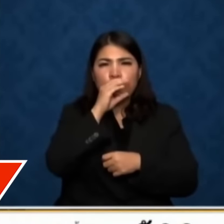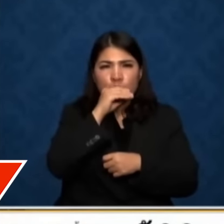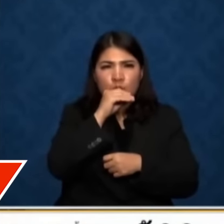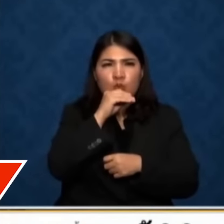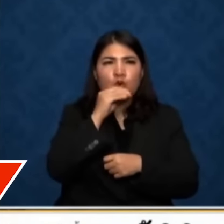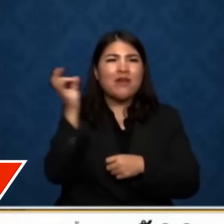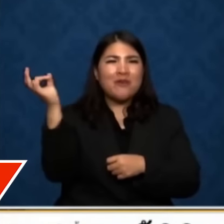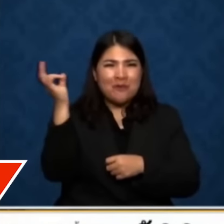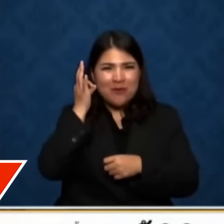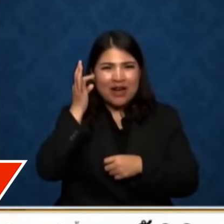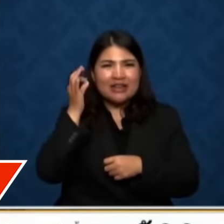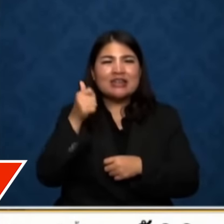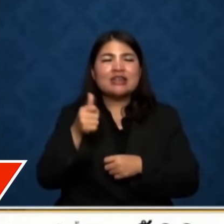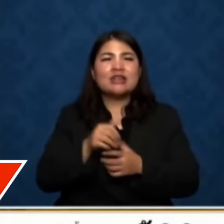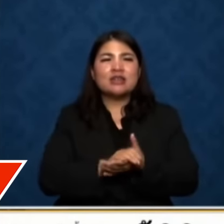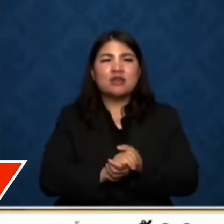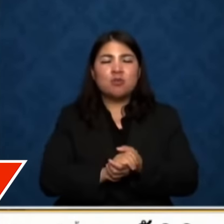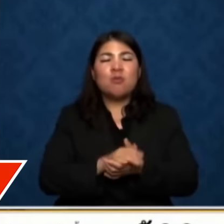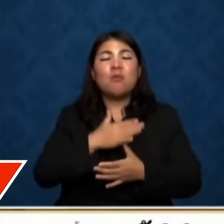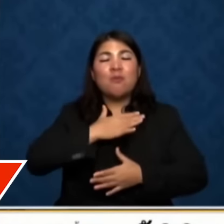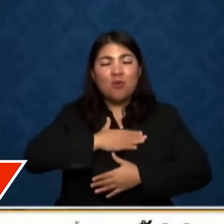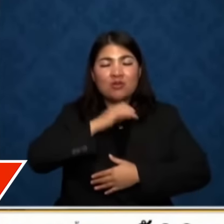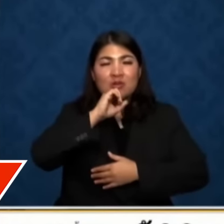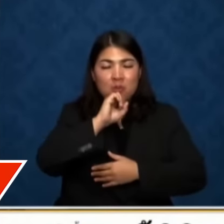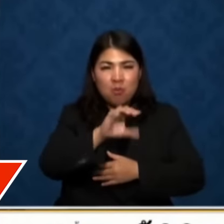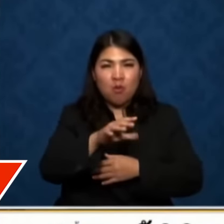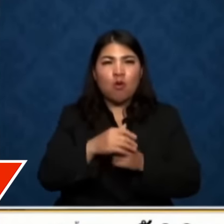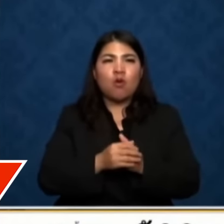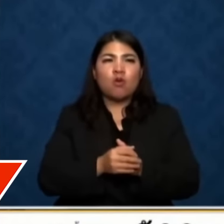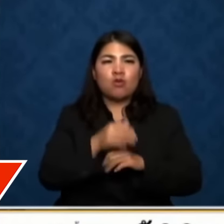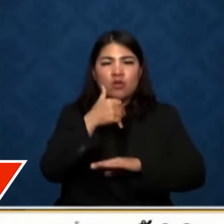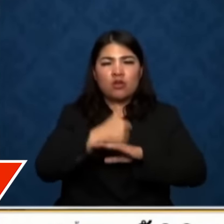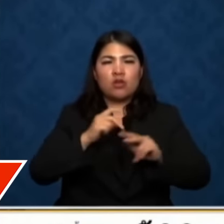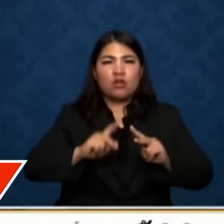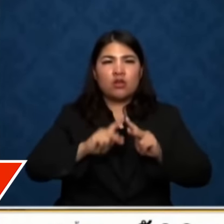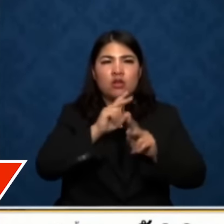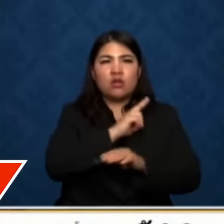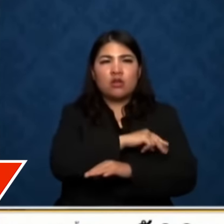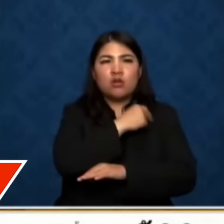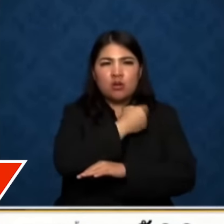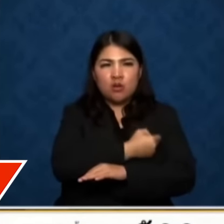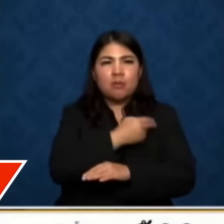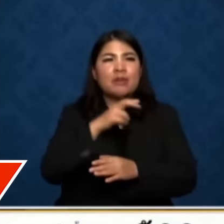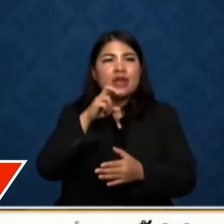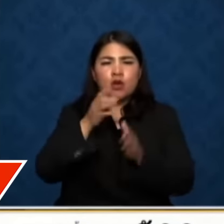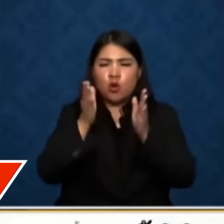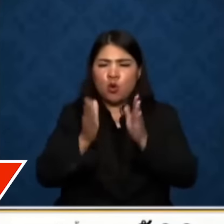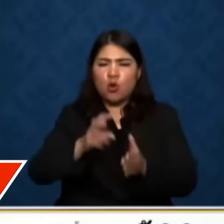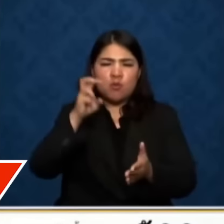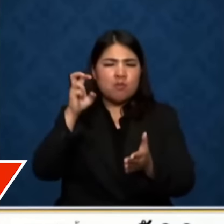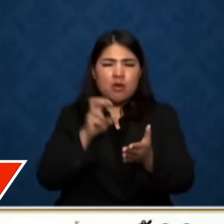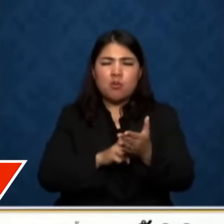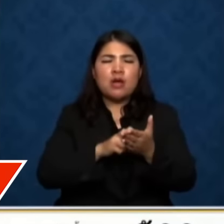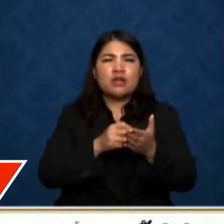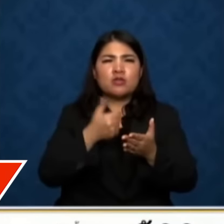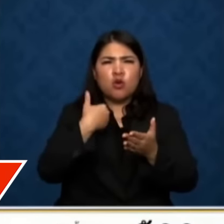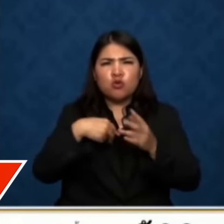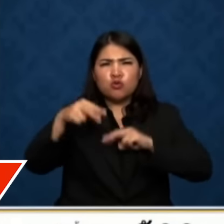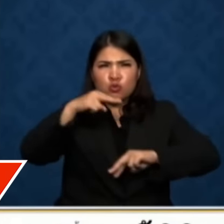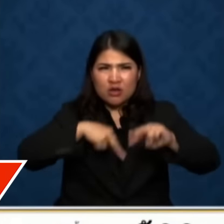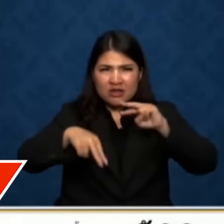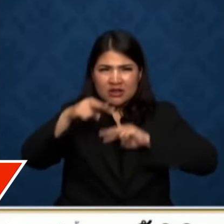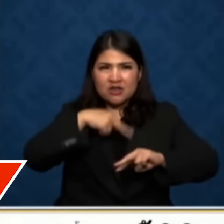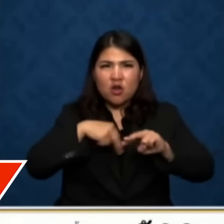ายครับดังนั้นเนี่ยผมจึงบอกไงครับว่ารัฐมนตรีเนี่ยในฐานะผู้อนุมัติท้ายที่สุดเนี่ยนะครับต้องตรวจสอบทั้งหมดครับแล้วห